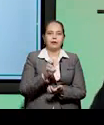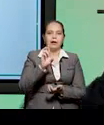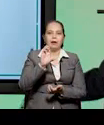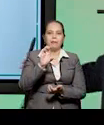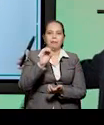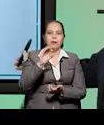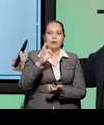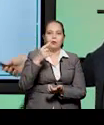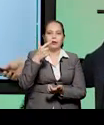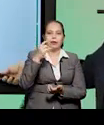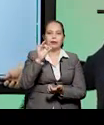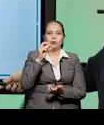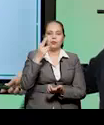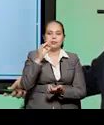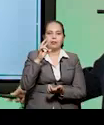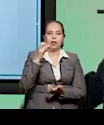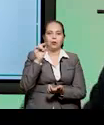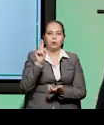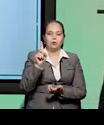биогеоценоз.